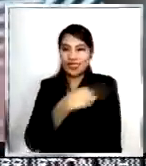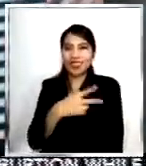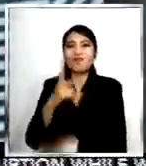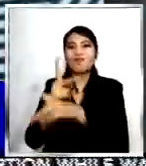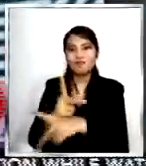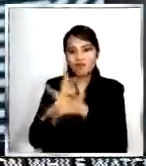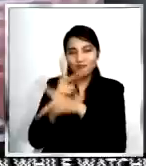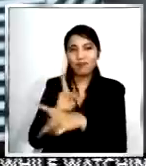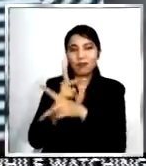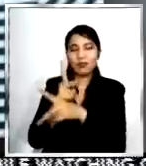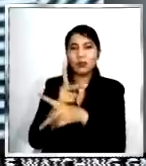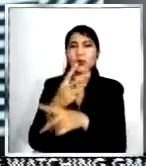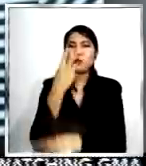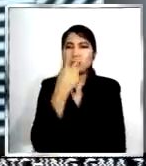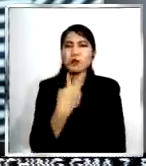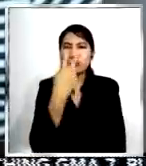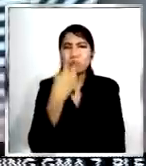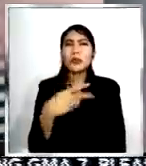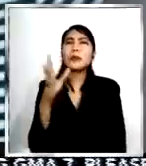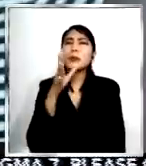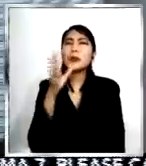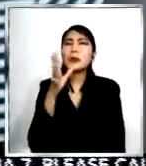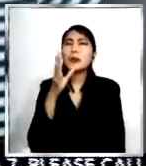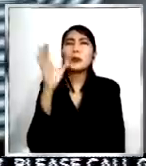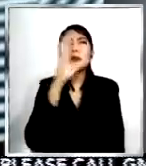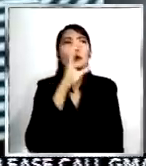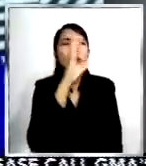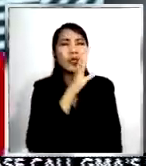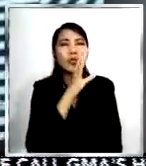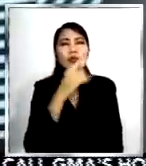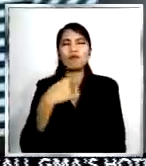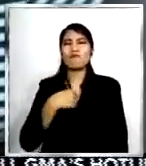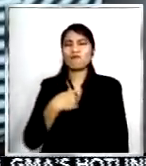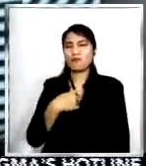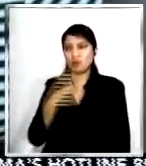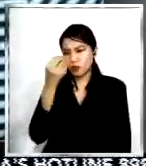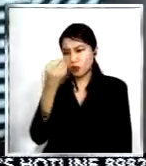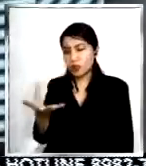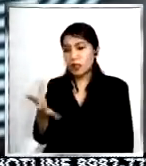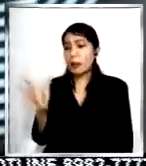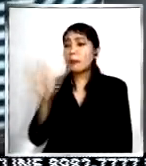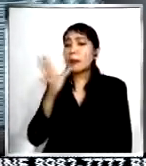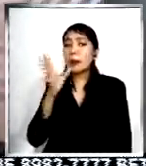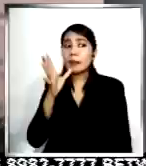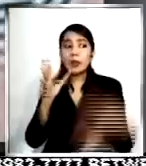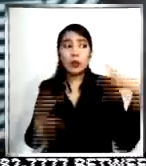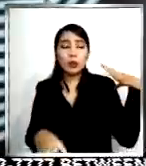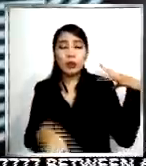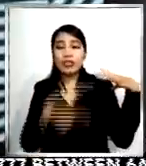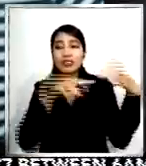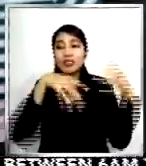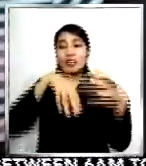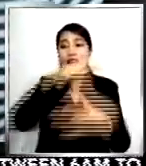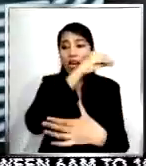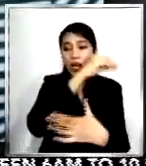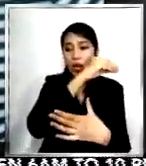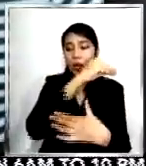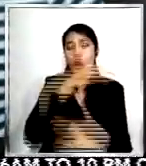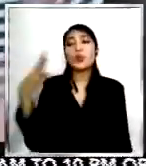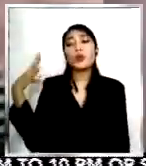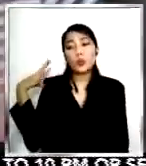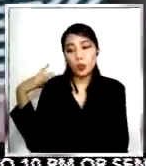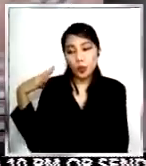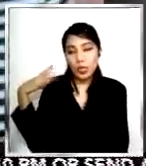mama, mama, tapos sasabihin mo sa kanila na si mama nag-aantay sa labas, babalikan ka na lang niya pag magaling ka